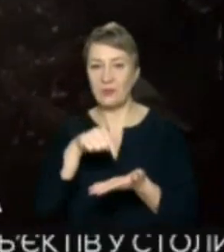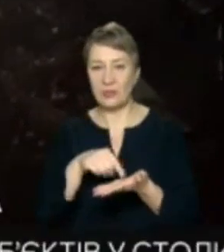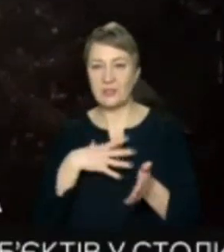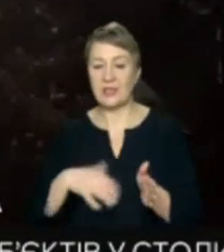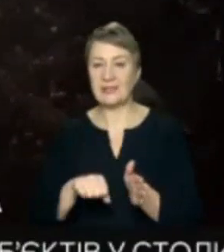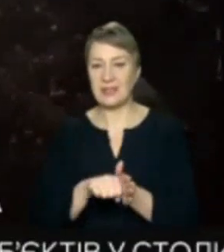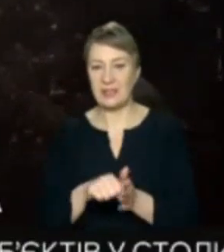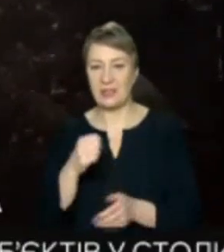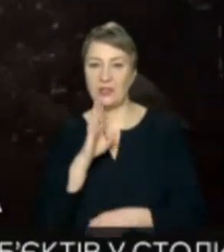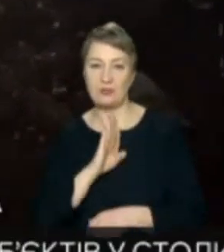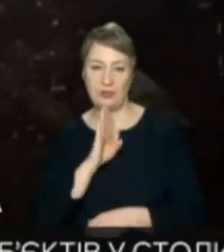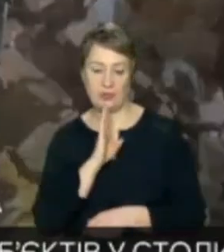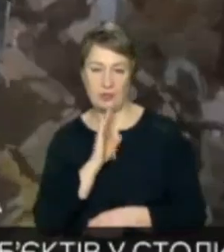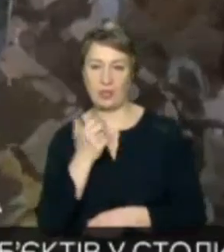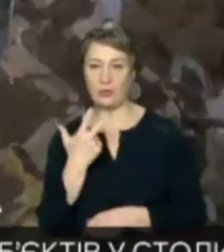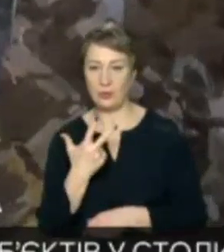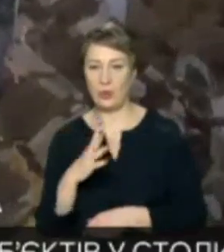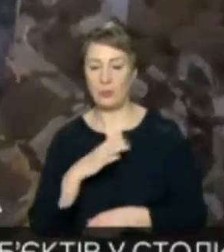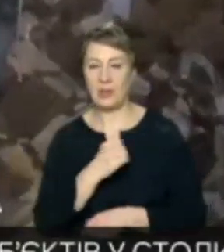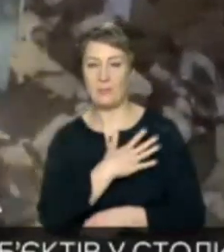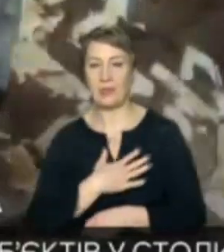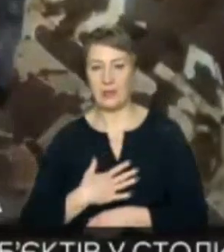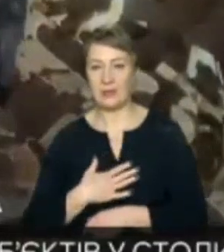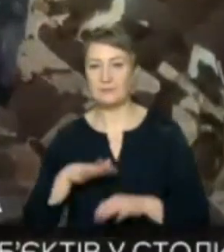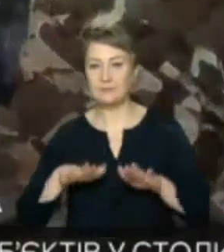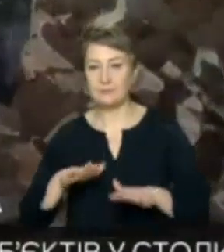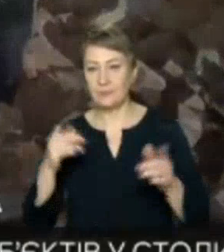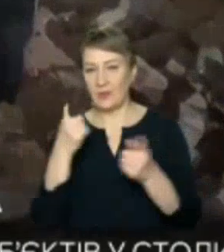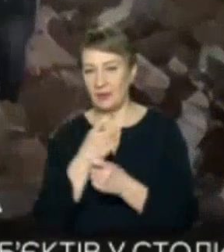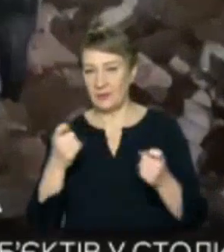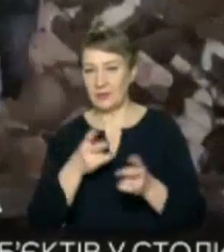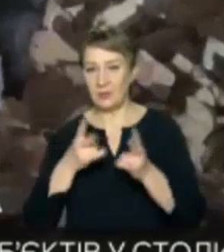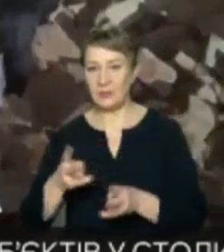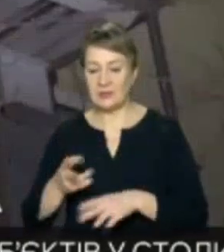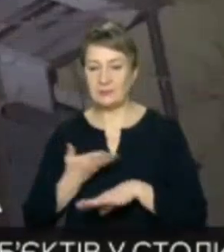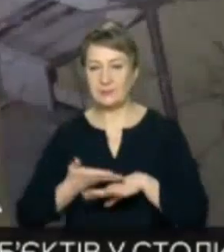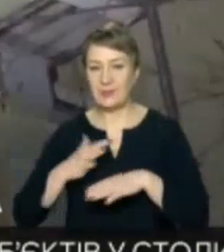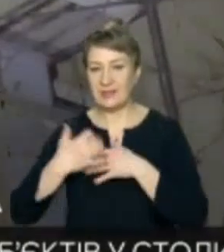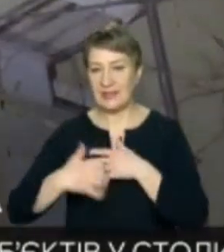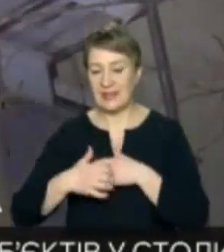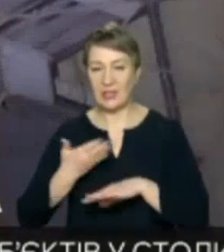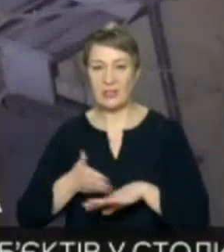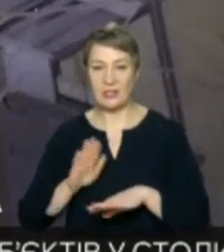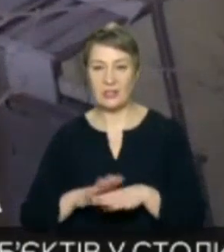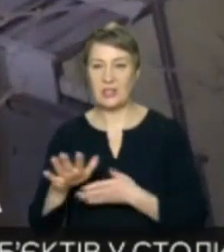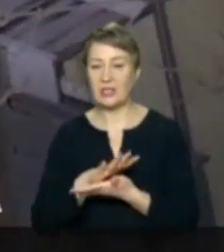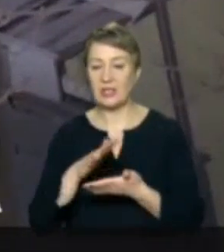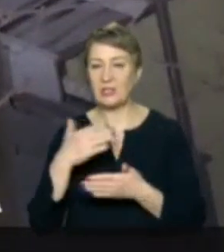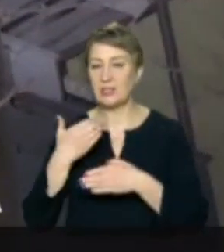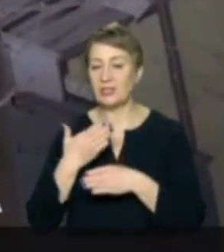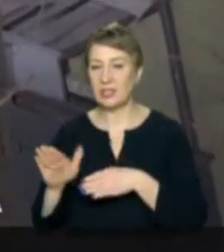троє людей були поранені. За даними місцевої влади, постраждалі у стані середньої тяжкості. Частково зруйновано дах та перекриття